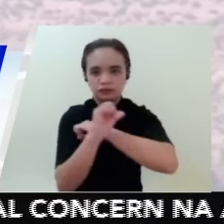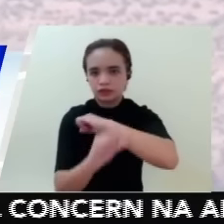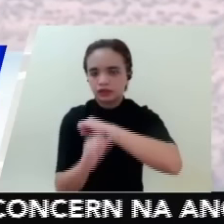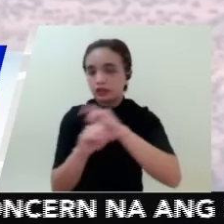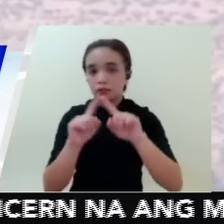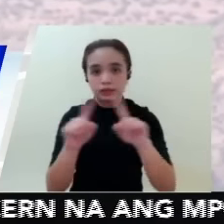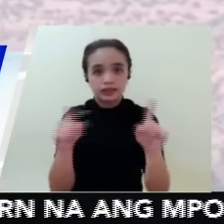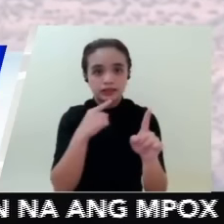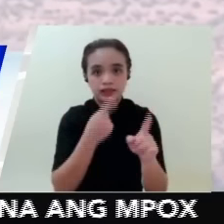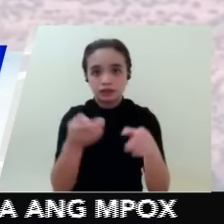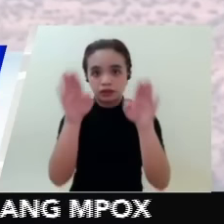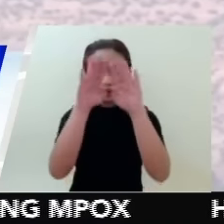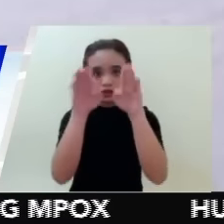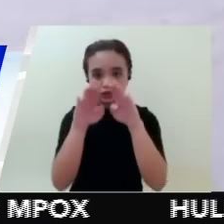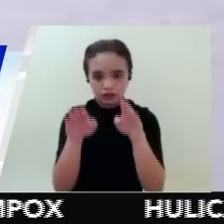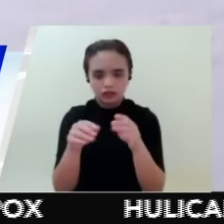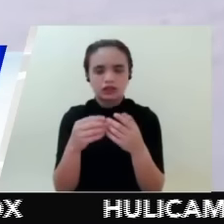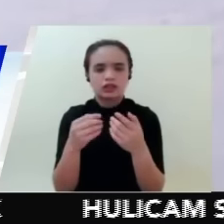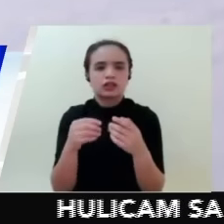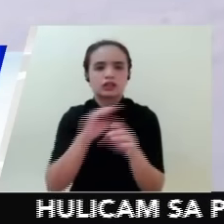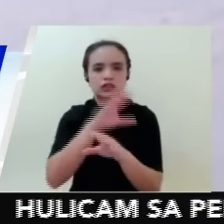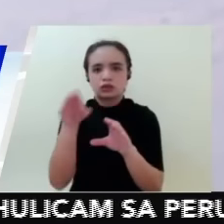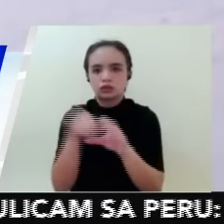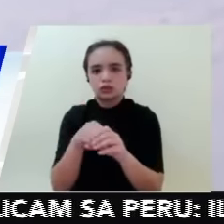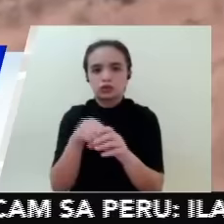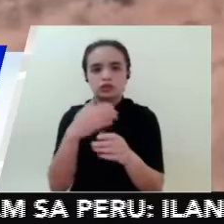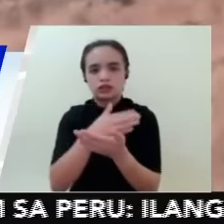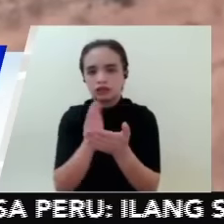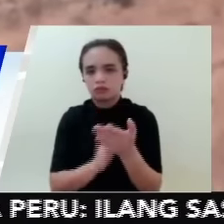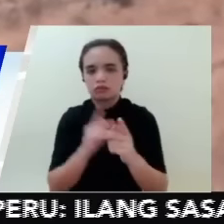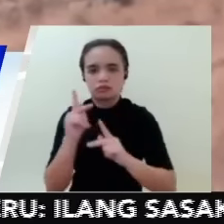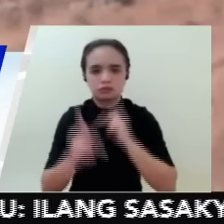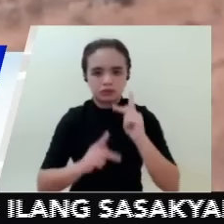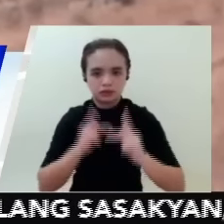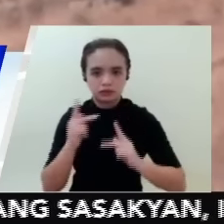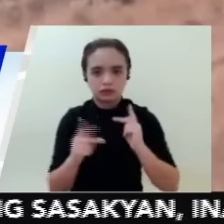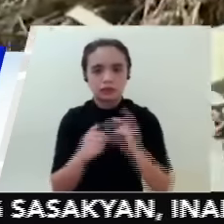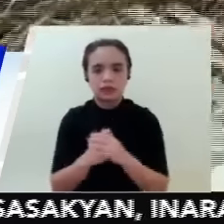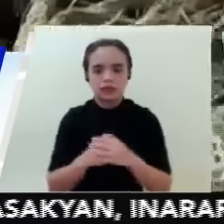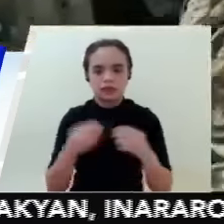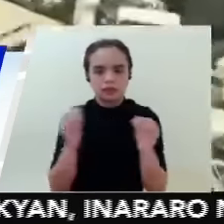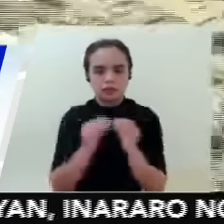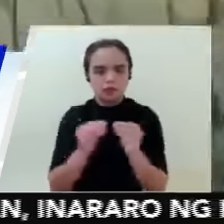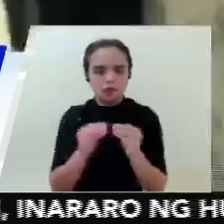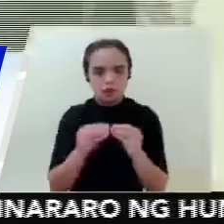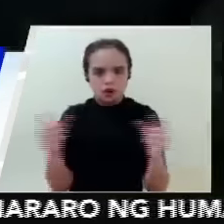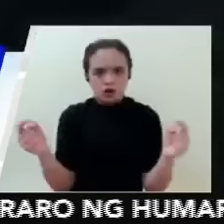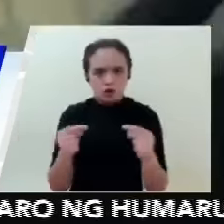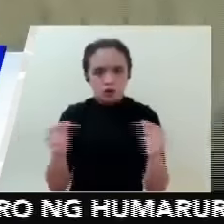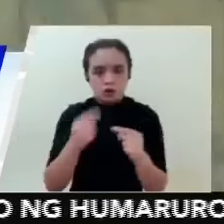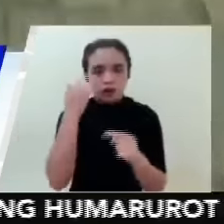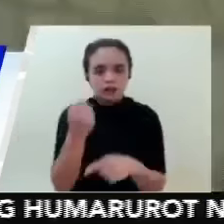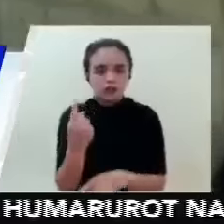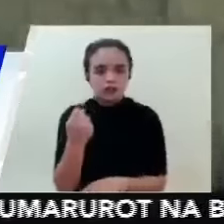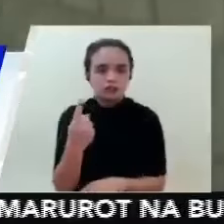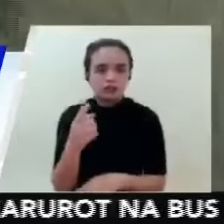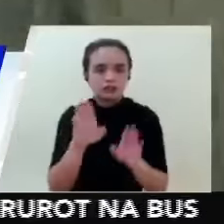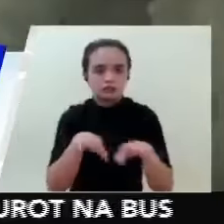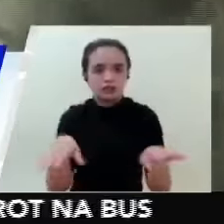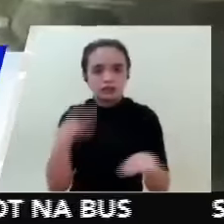Health Ministry, nadamay ang ilang sibilyan. Tumaas ang tensyon doon nang may 12 batang nasawi sa Golan Heights na okupado